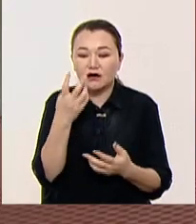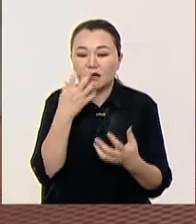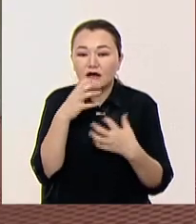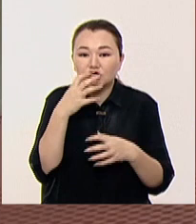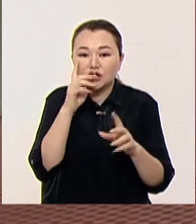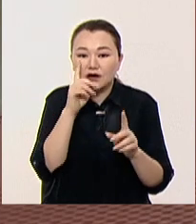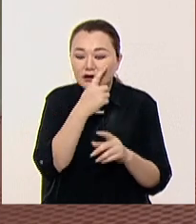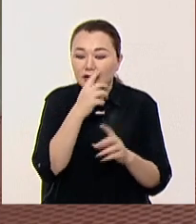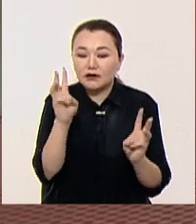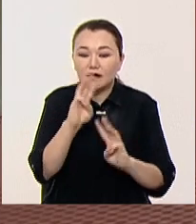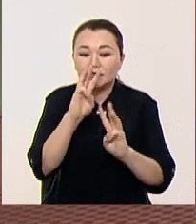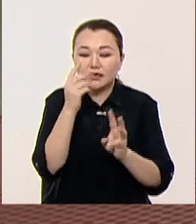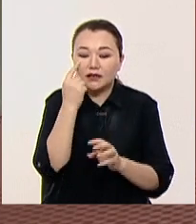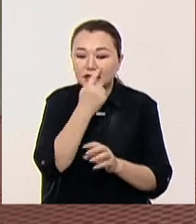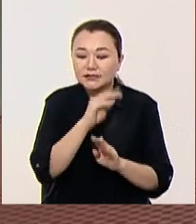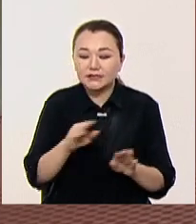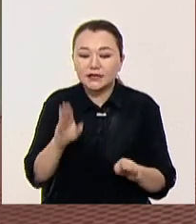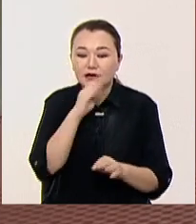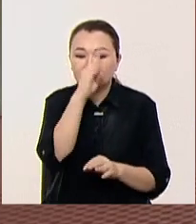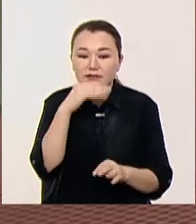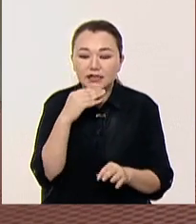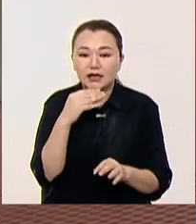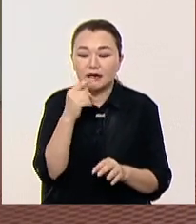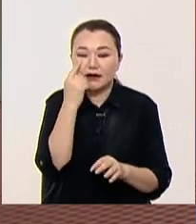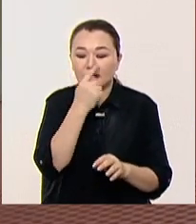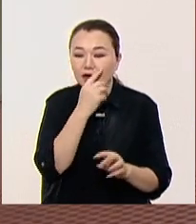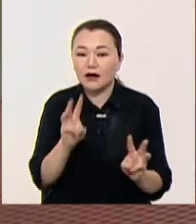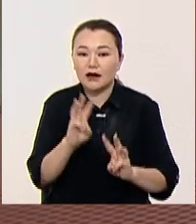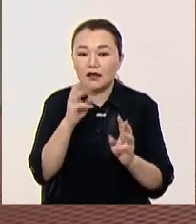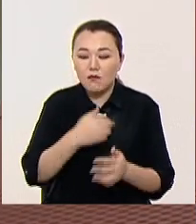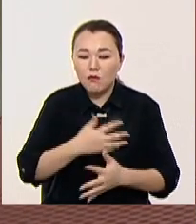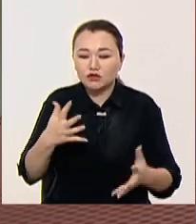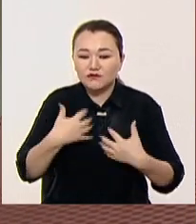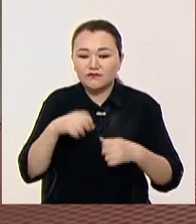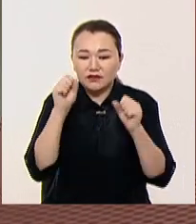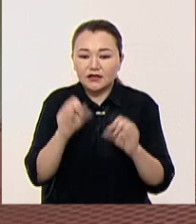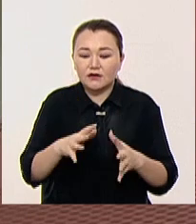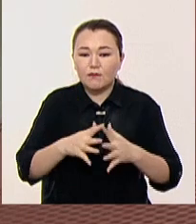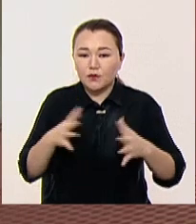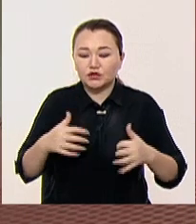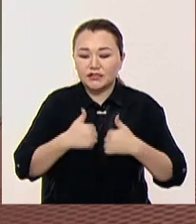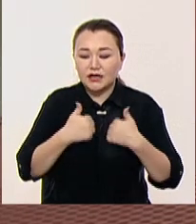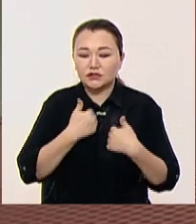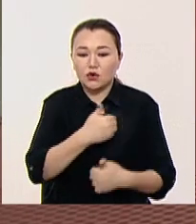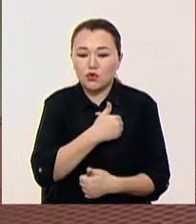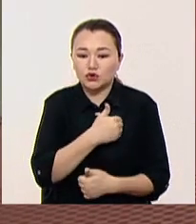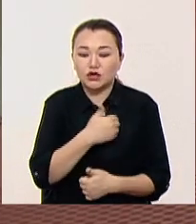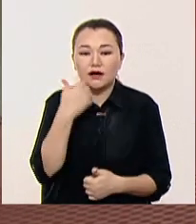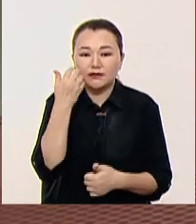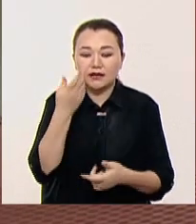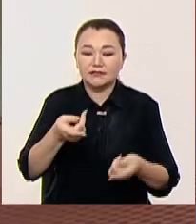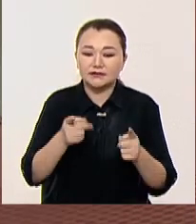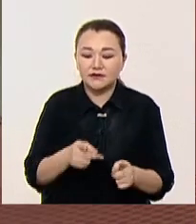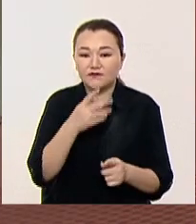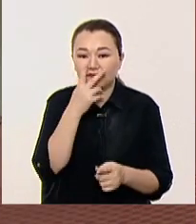глаза родителей, горящие глаза детей, ты хочешь больше вкладывать, больше стараться. И когда действительно